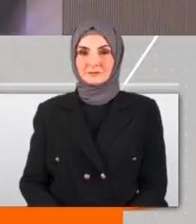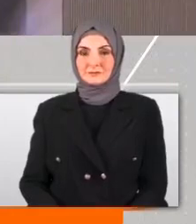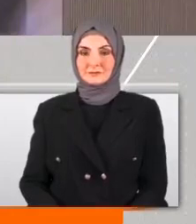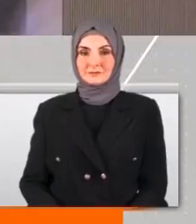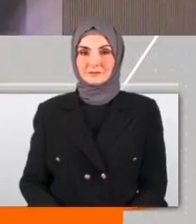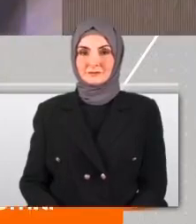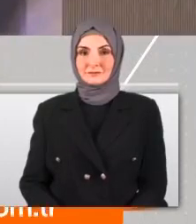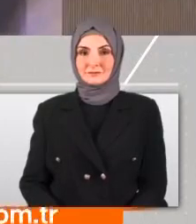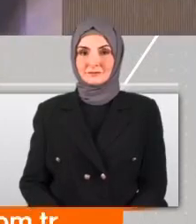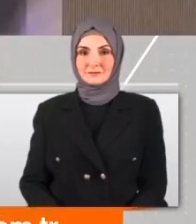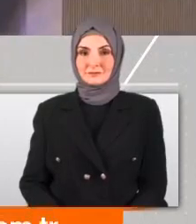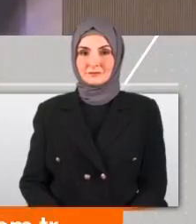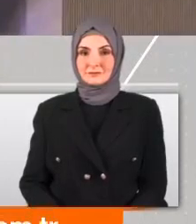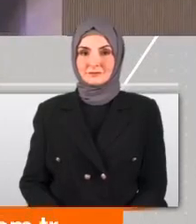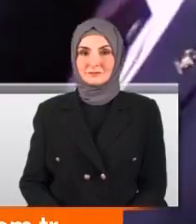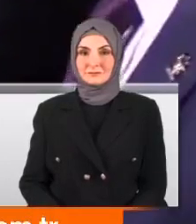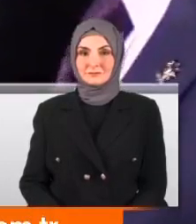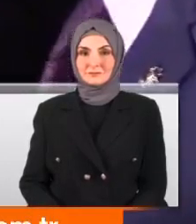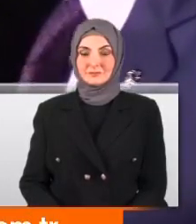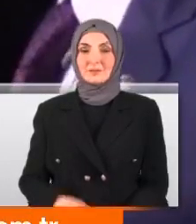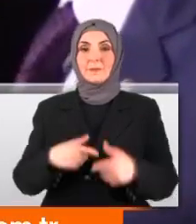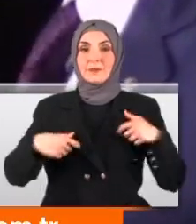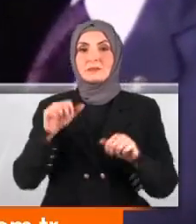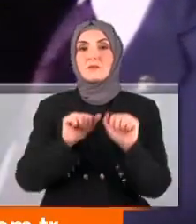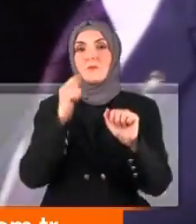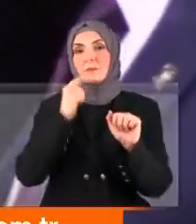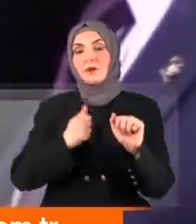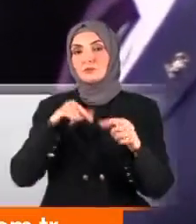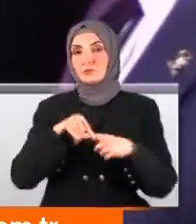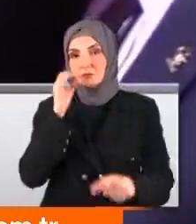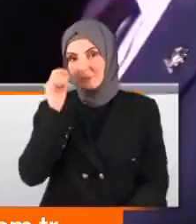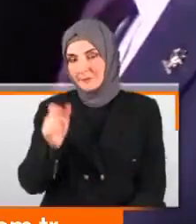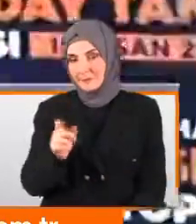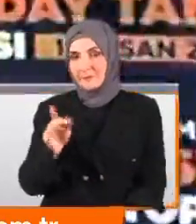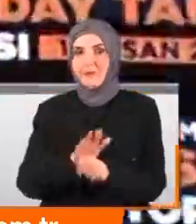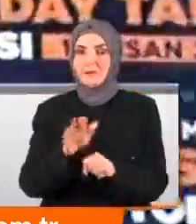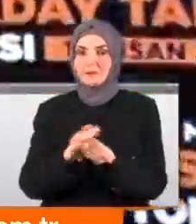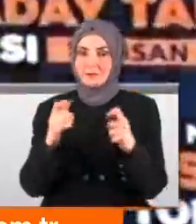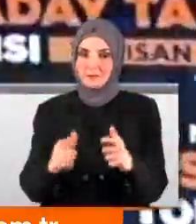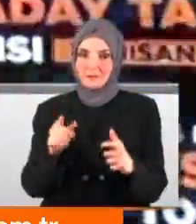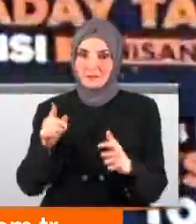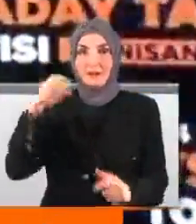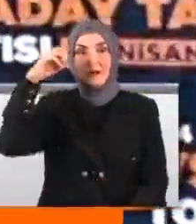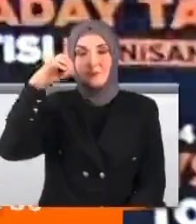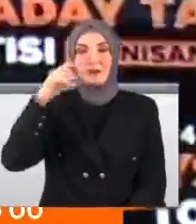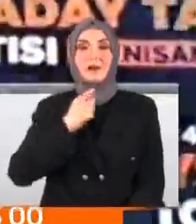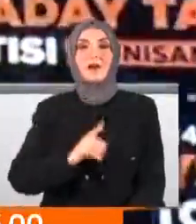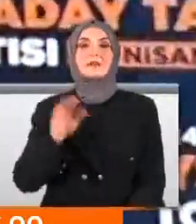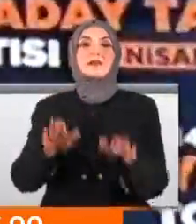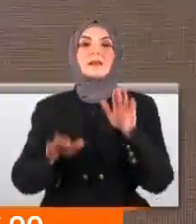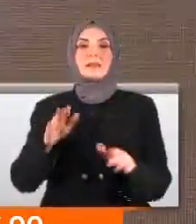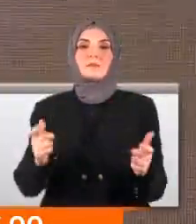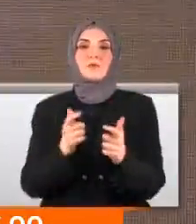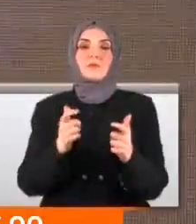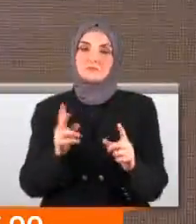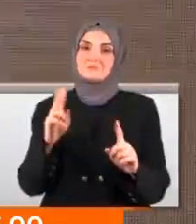buna hiçbir şekilde müsaade etmemiz söz konusu değil. Milli Savunma Bakanı Hulusi Akar Kayseri'deydi. AK Parti aday tanıtım toplantısına